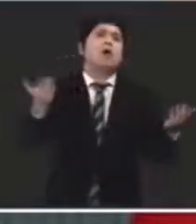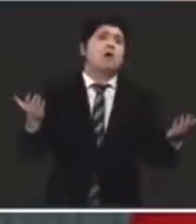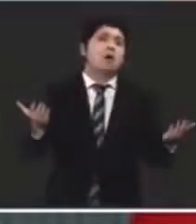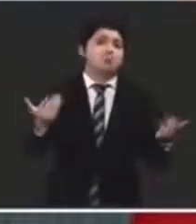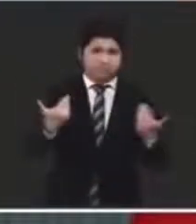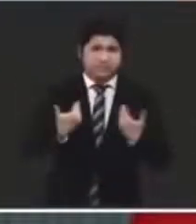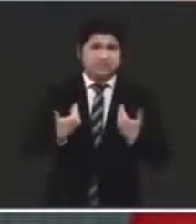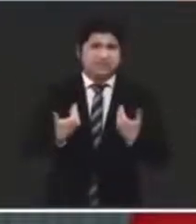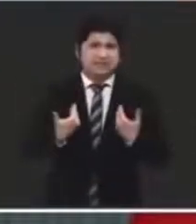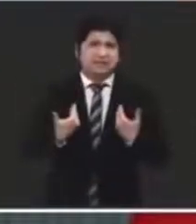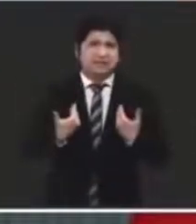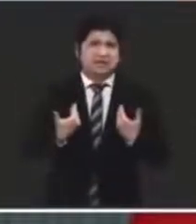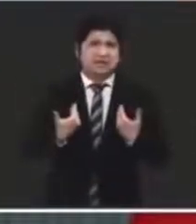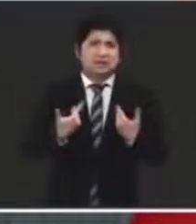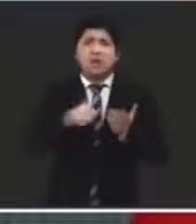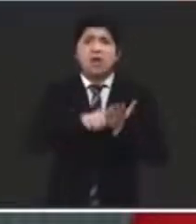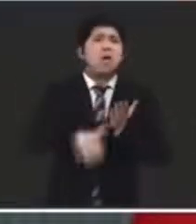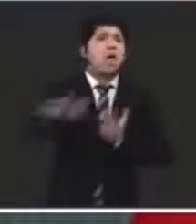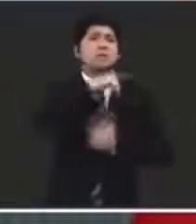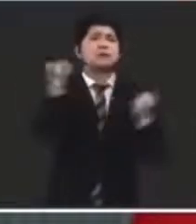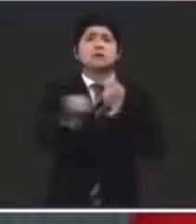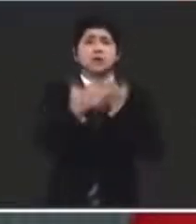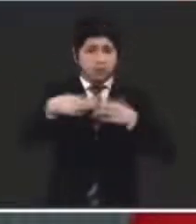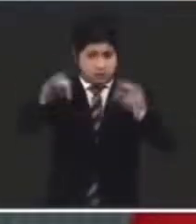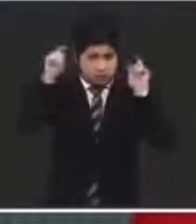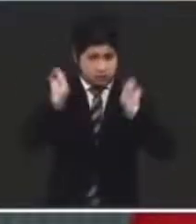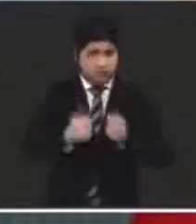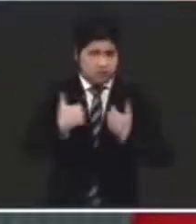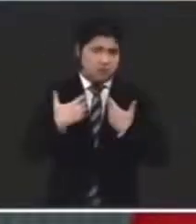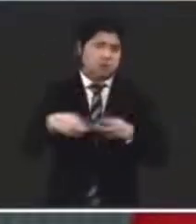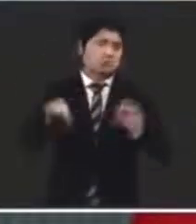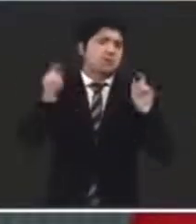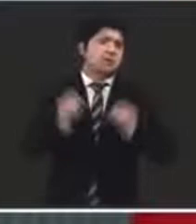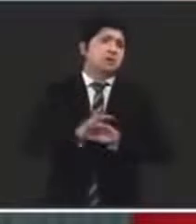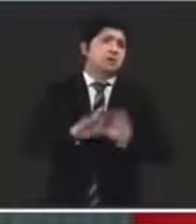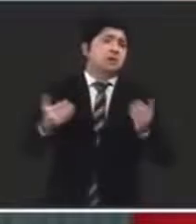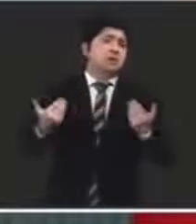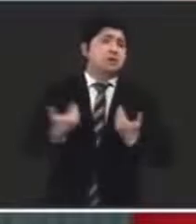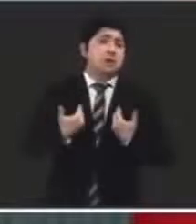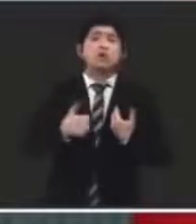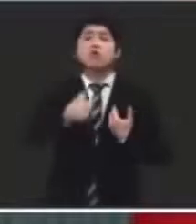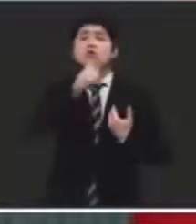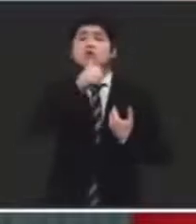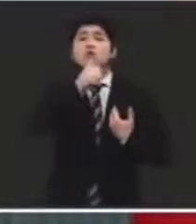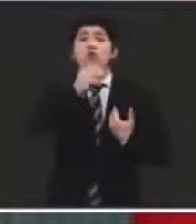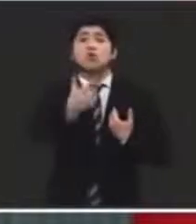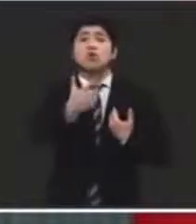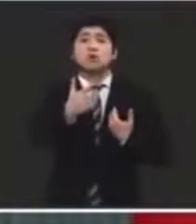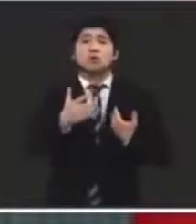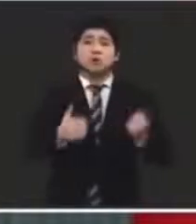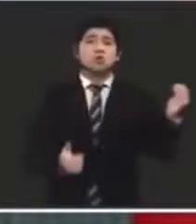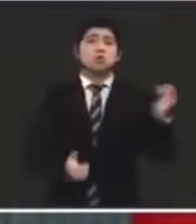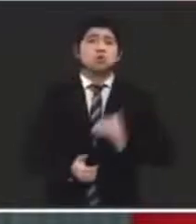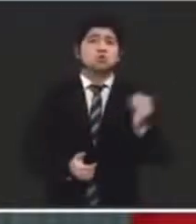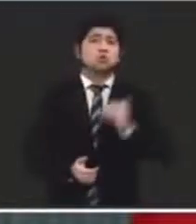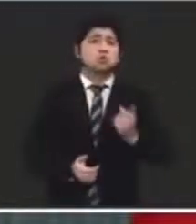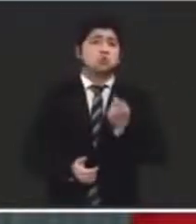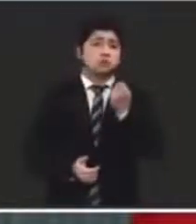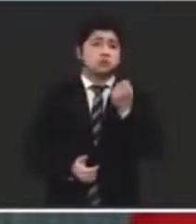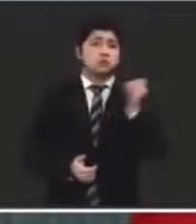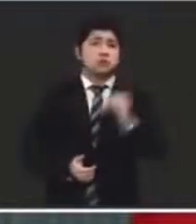Biz bütün bu işleri Hallettik mi hallettik suyu gayet ucuz fiyata